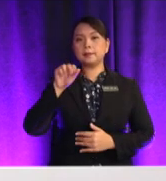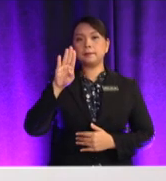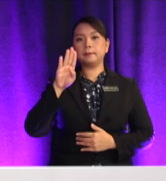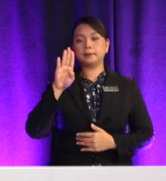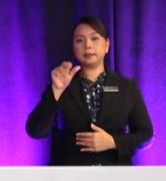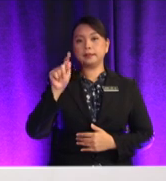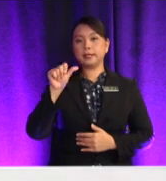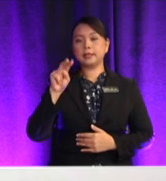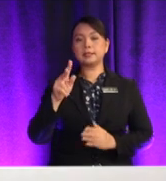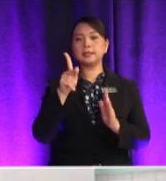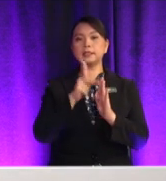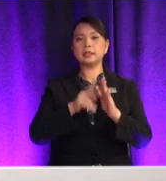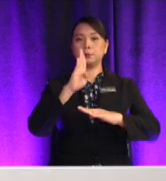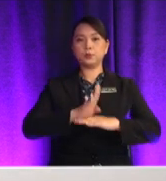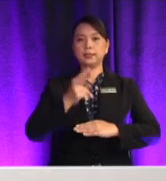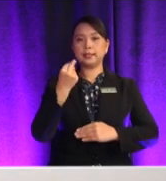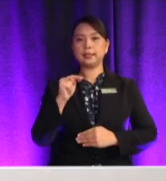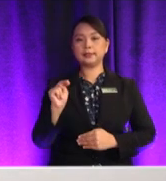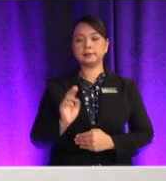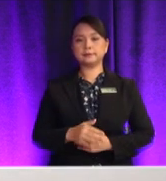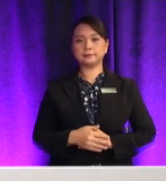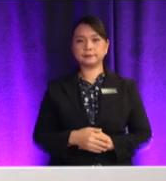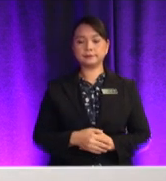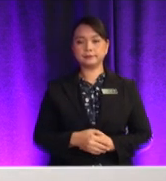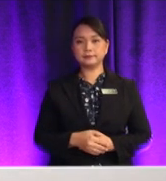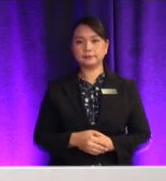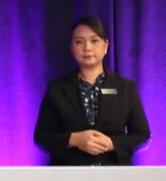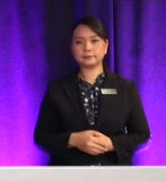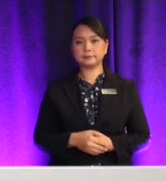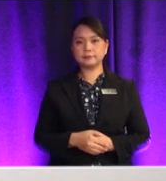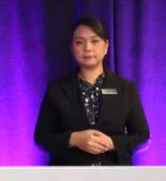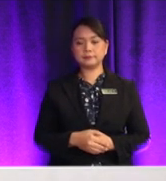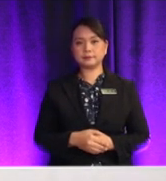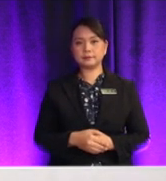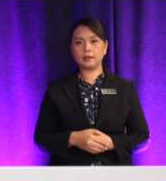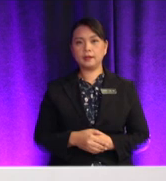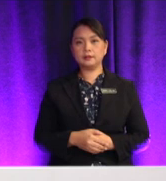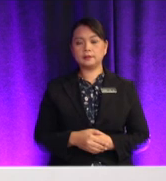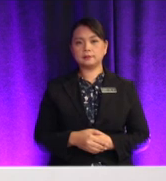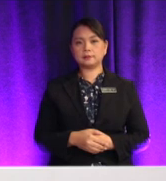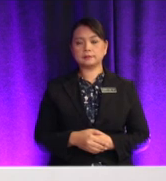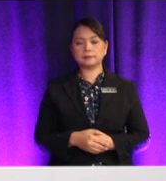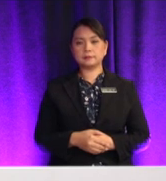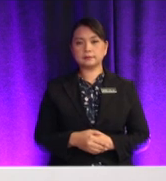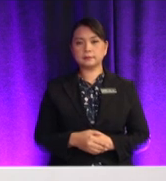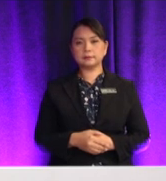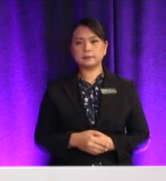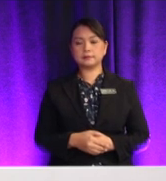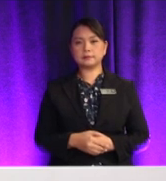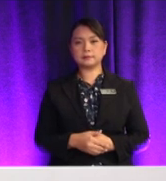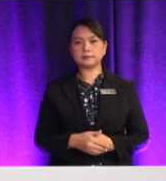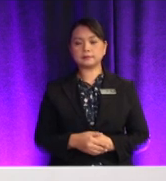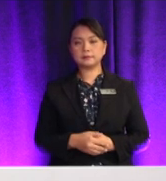tengok siapa. Oh, tak ada. Oh, okey. Tarwina, betul? Okey. Ya, Okey. Seterusnya kita ada